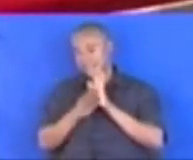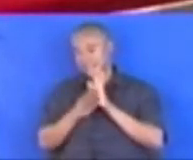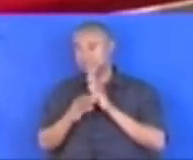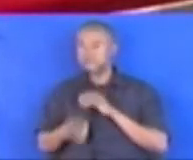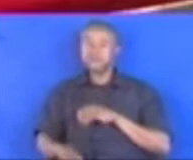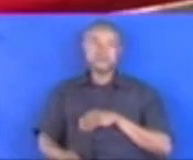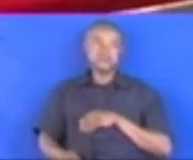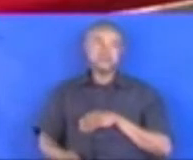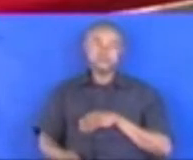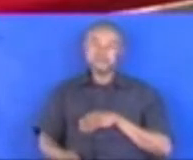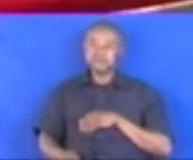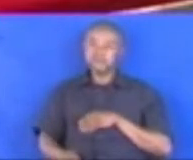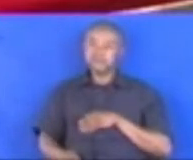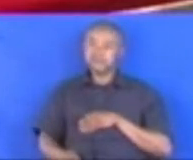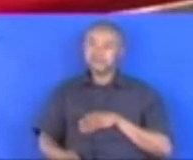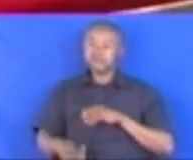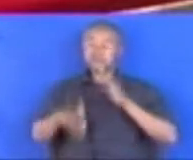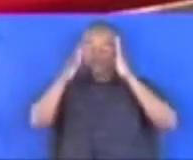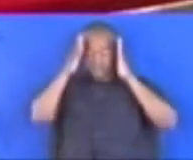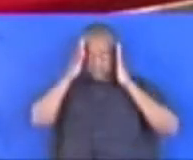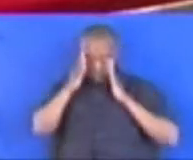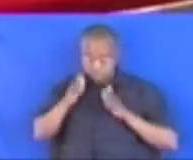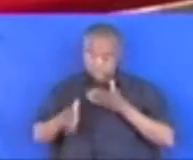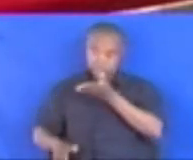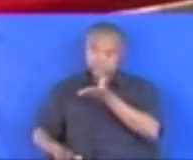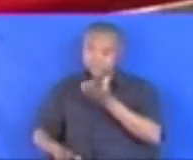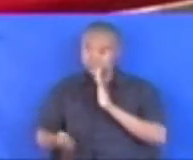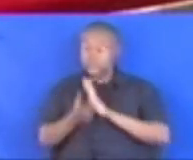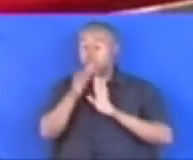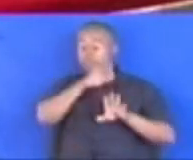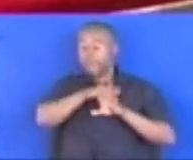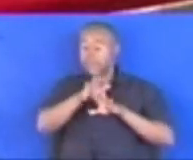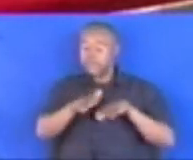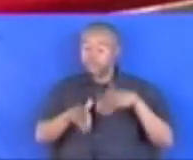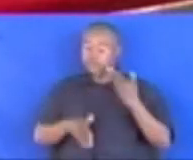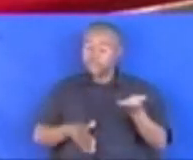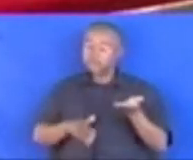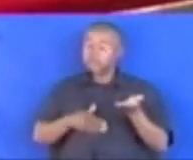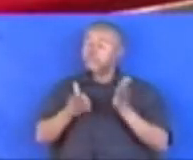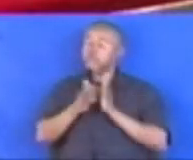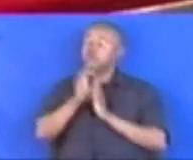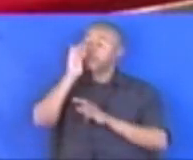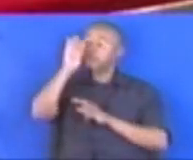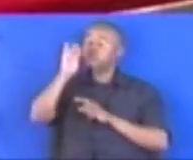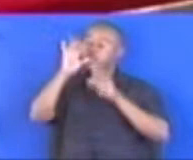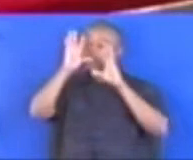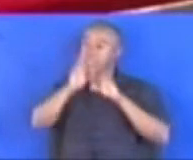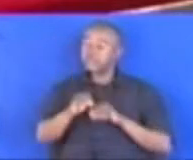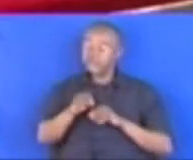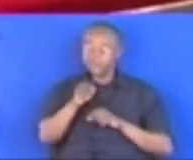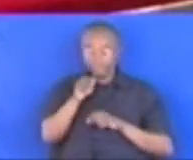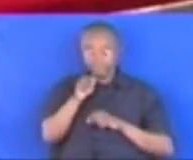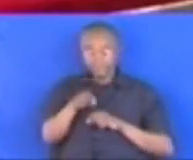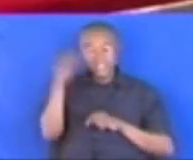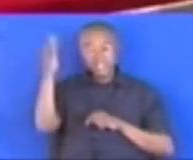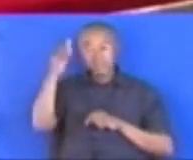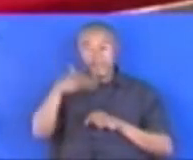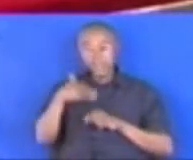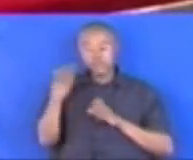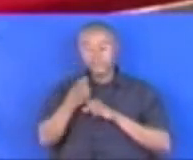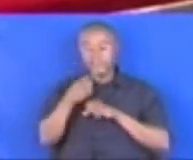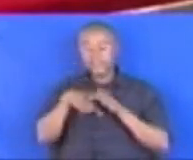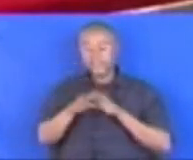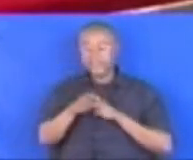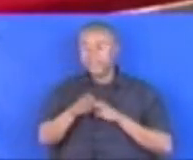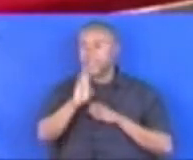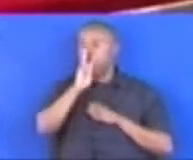1,077,759,224,000. Mheshimiwa Naibu Spika, kwa maelezo haya naomba kutoa taarifa kwamba hotuba hii inapatikana pia katika tovuti za wizara